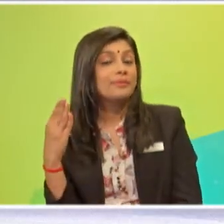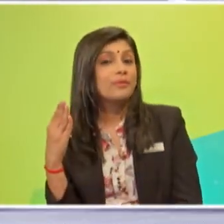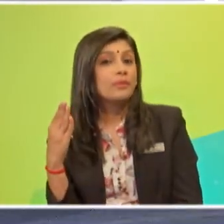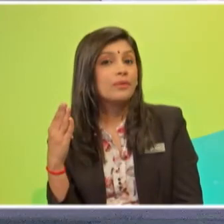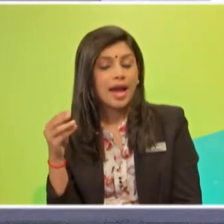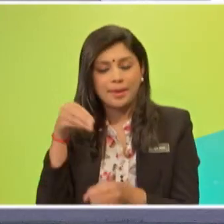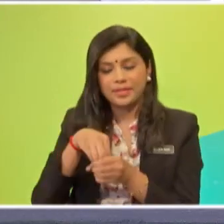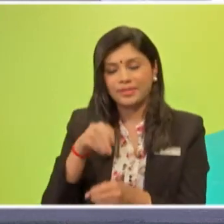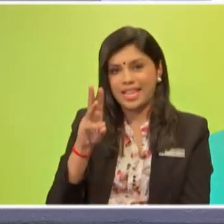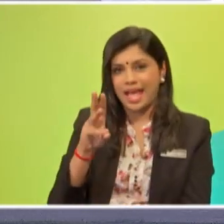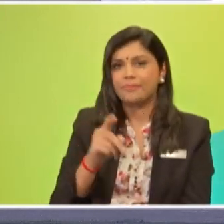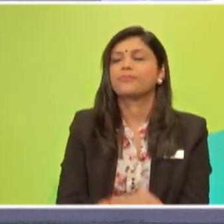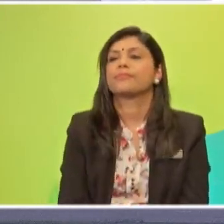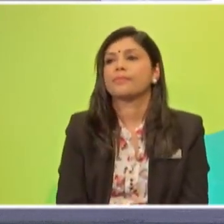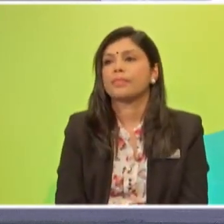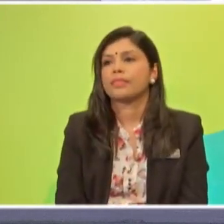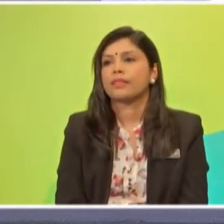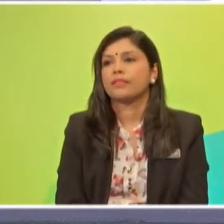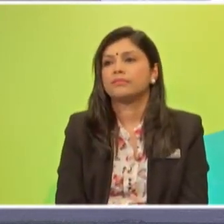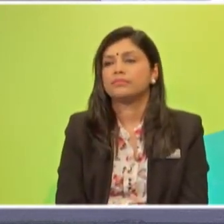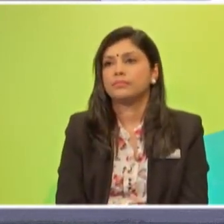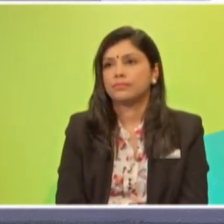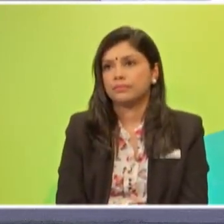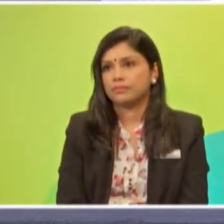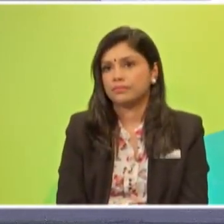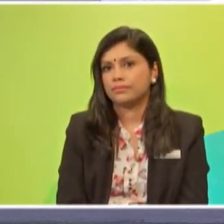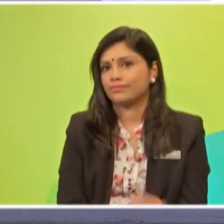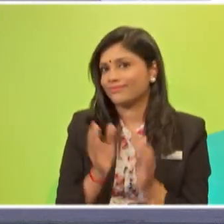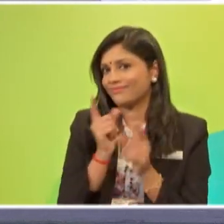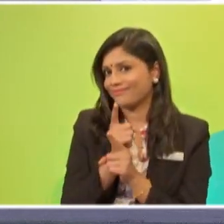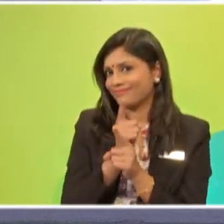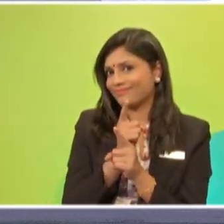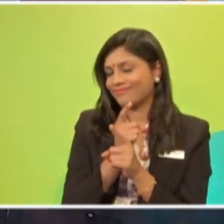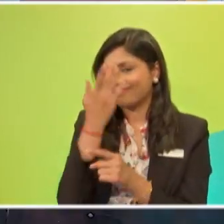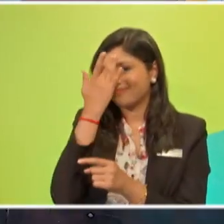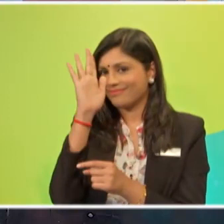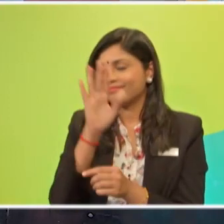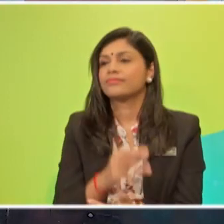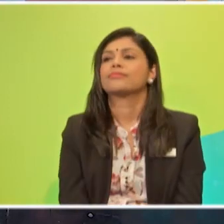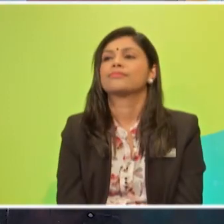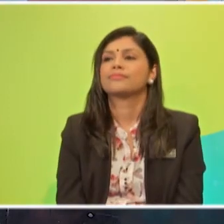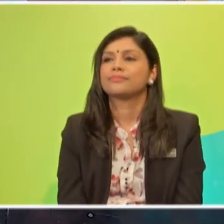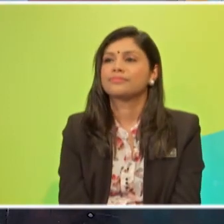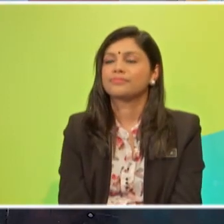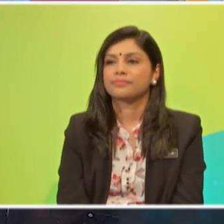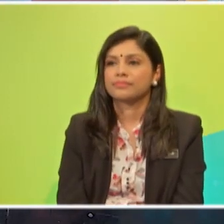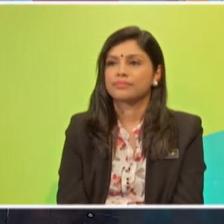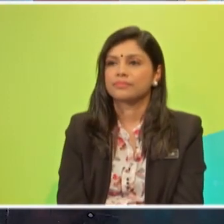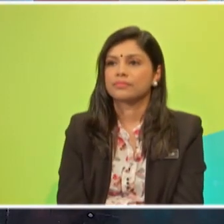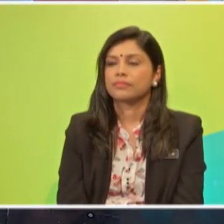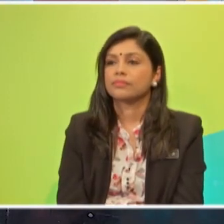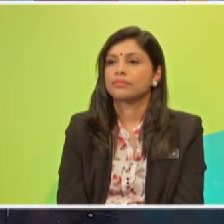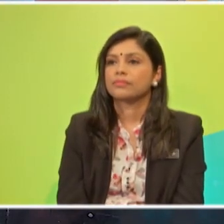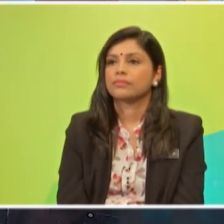ke dalam bekas yang ada nombor enam. Betul. Bagus, Sean dan murid-murid di rumah. Okey,